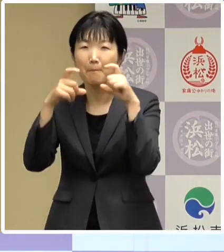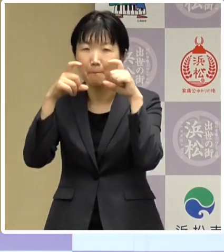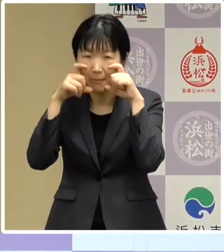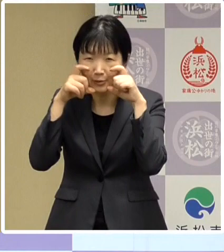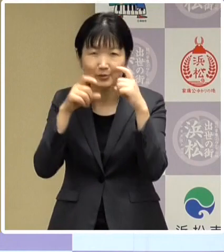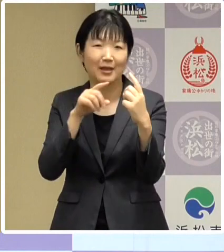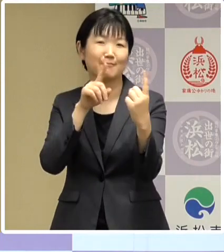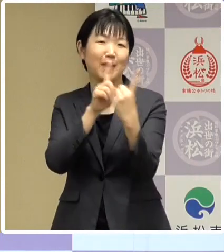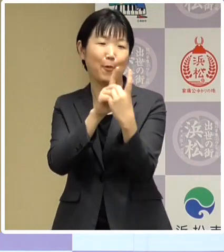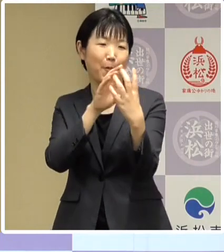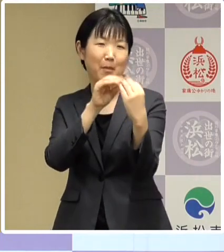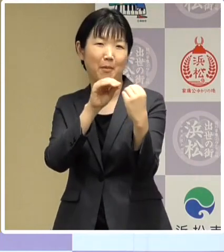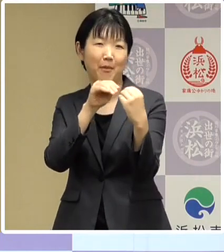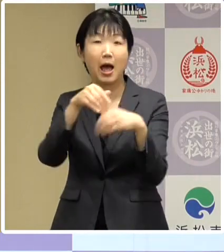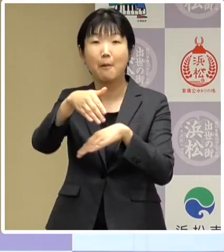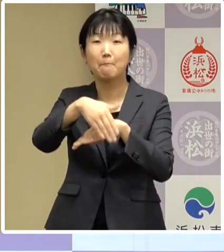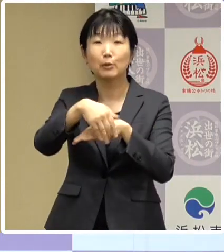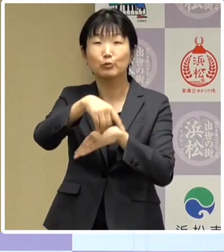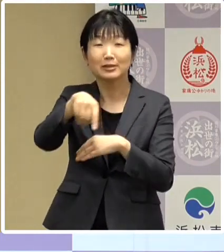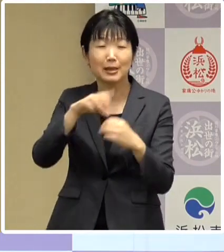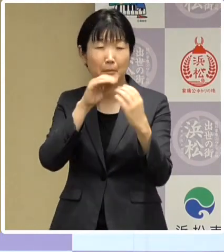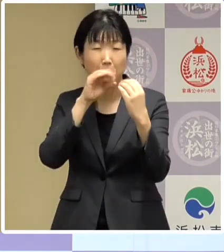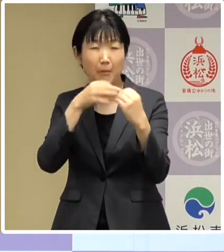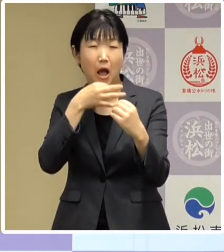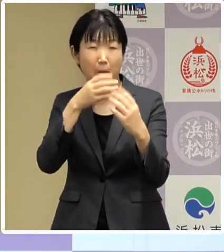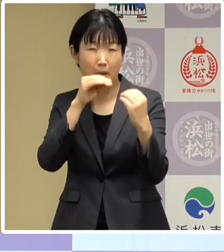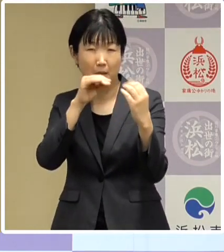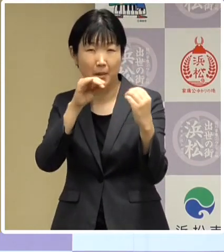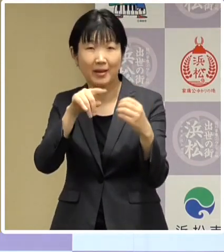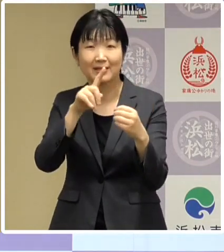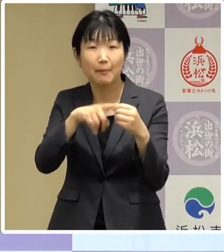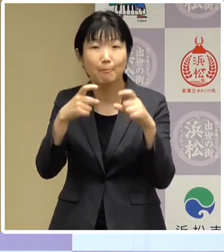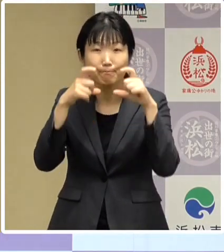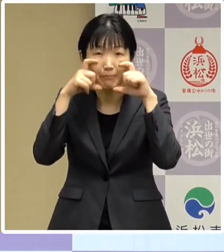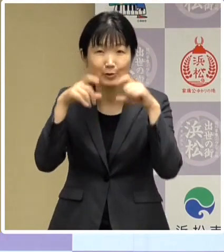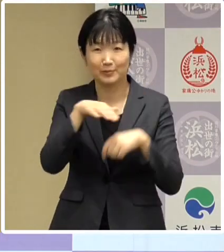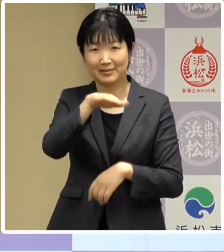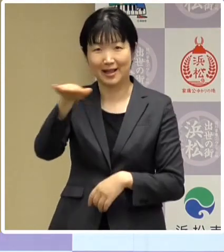に窓口現場なんかはですねそういうふうになっております。